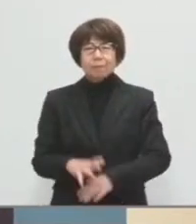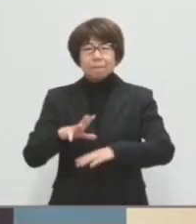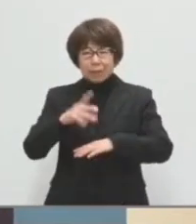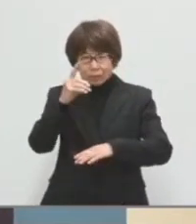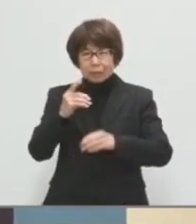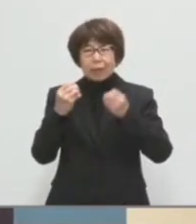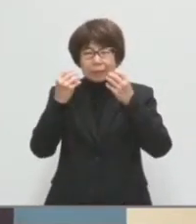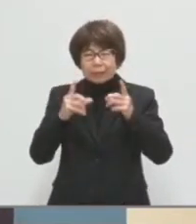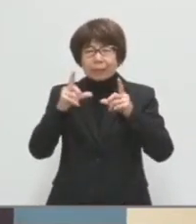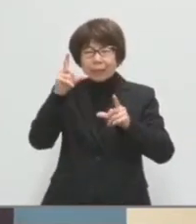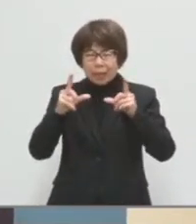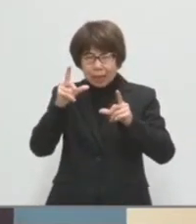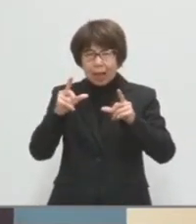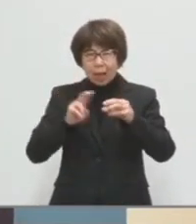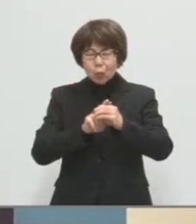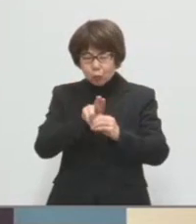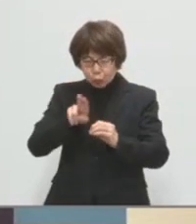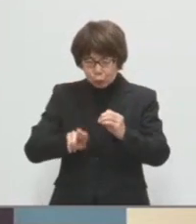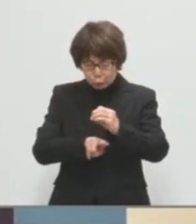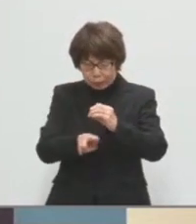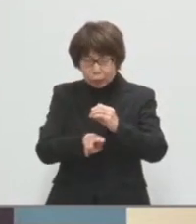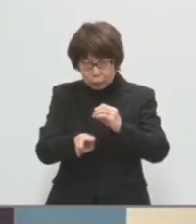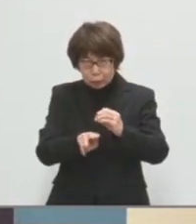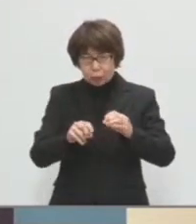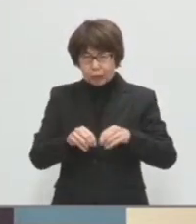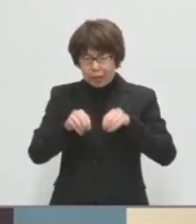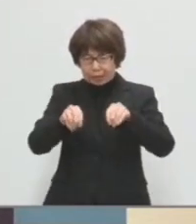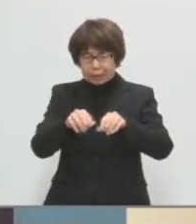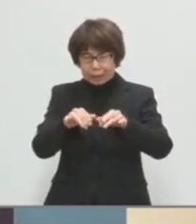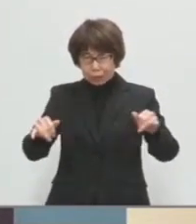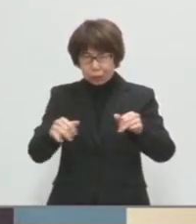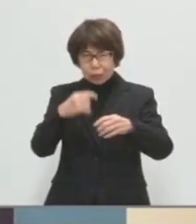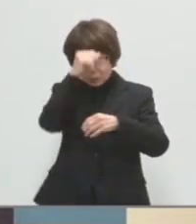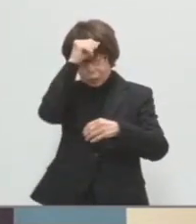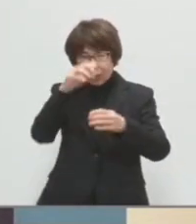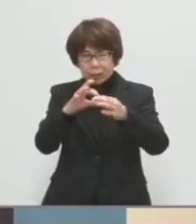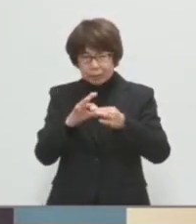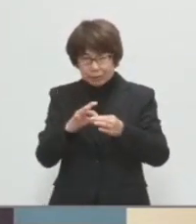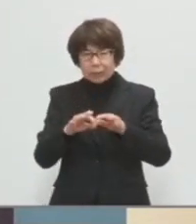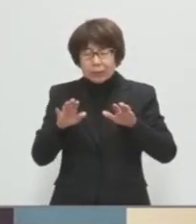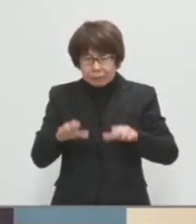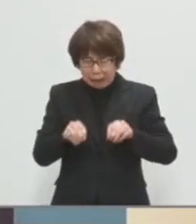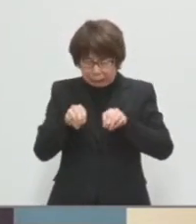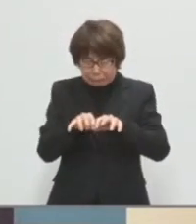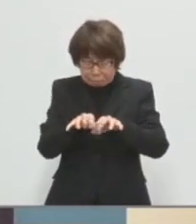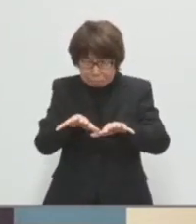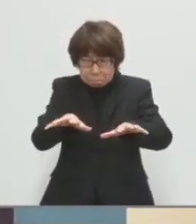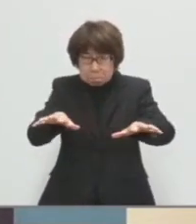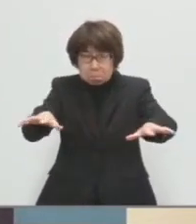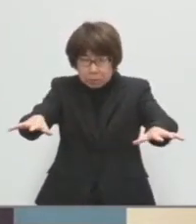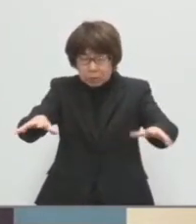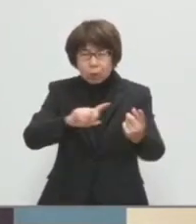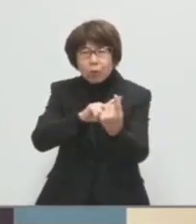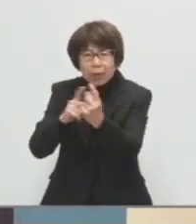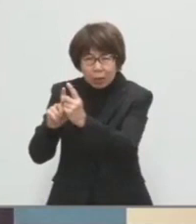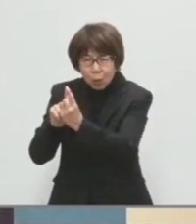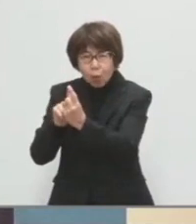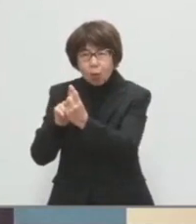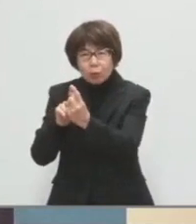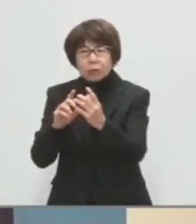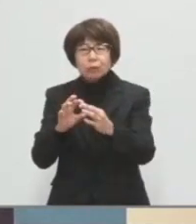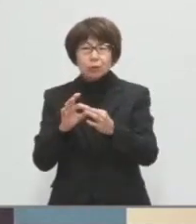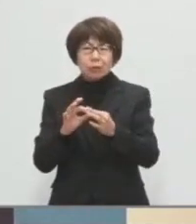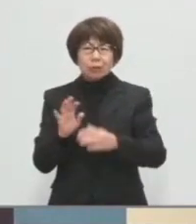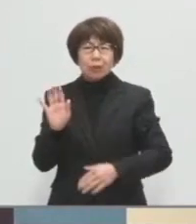新型コロナウイルス感染症関連でございますがん感染が拡大しておりましてそれに対する対応についてでございます